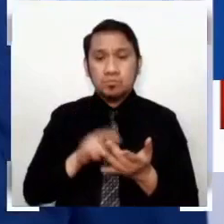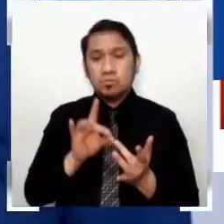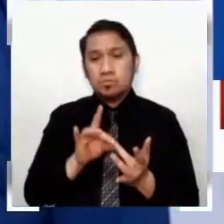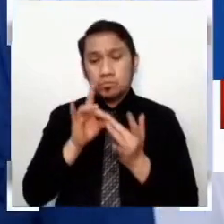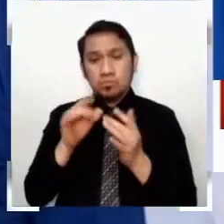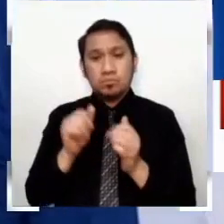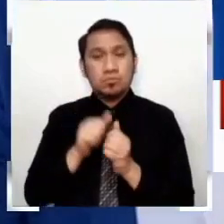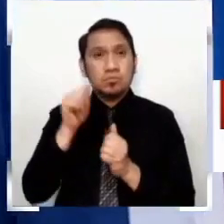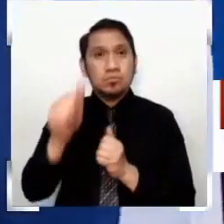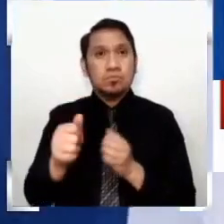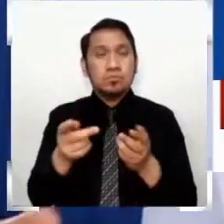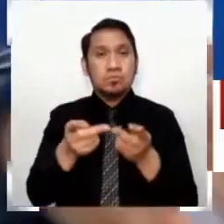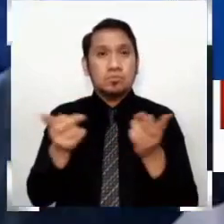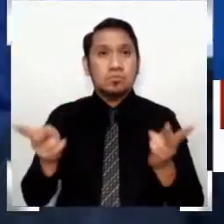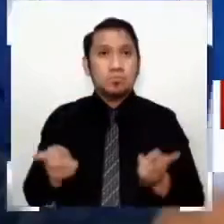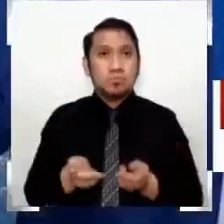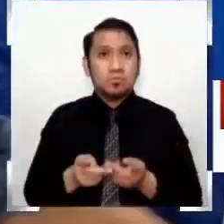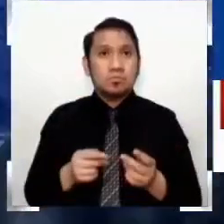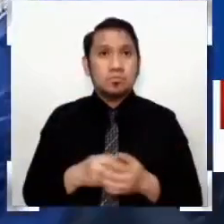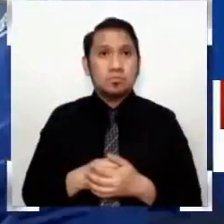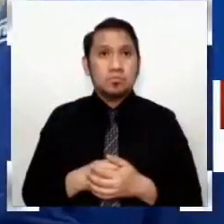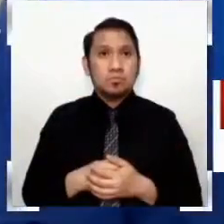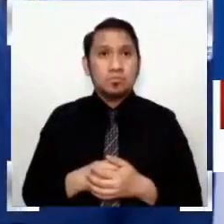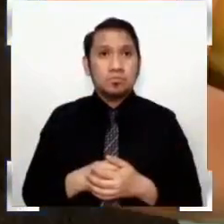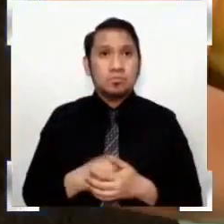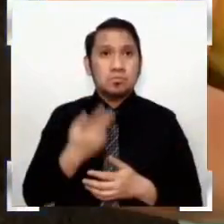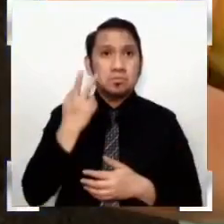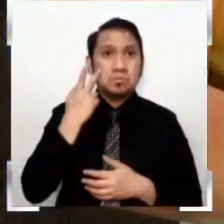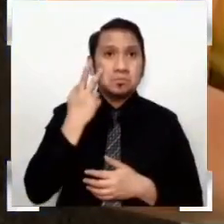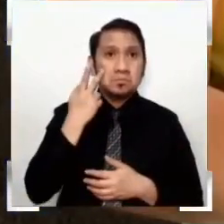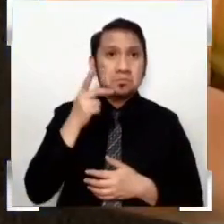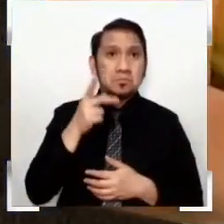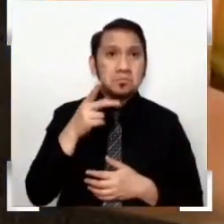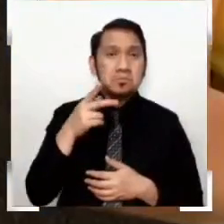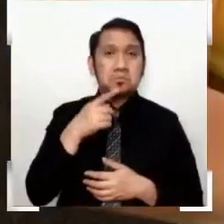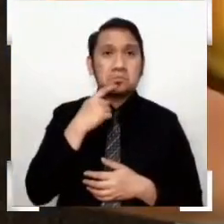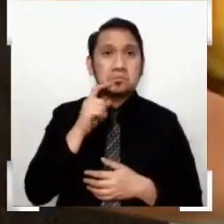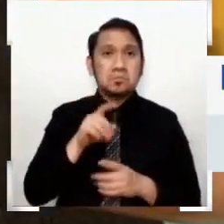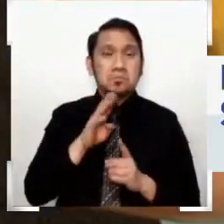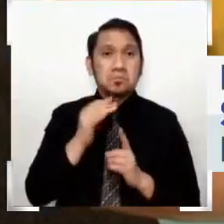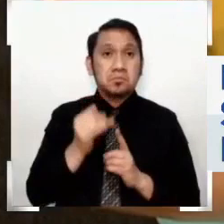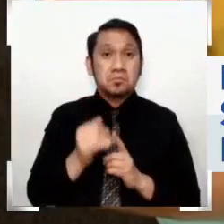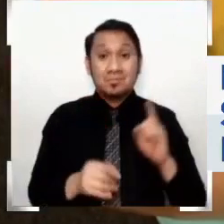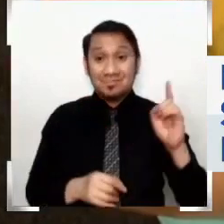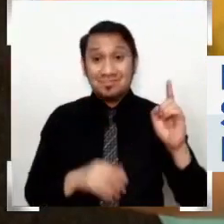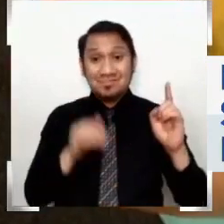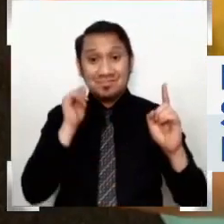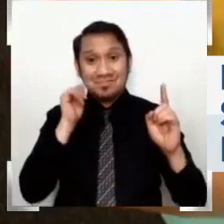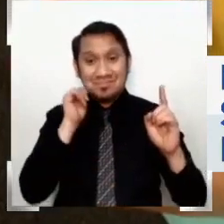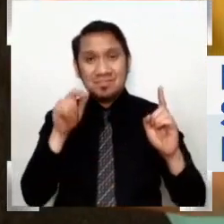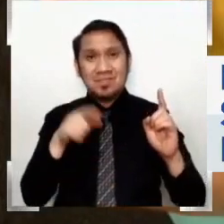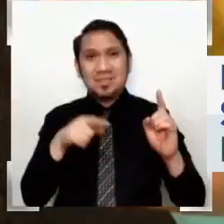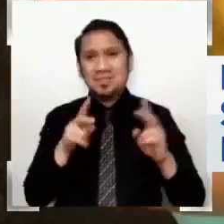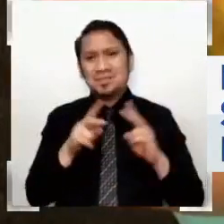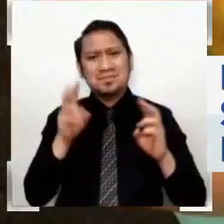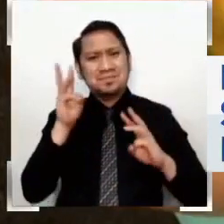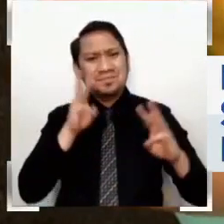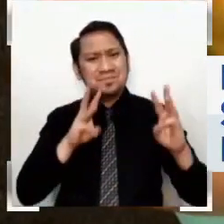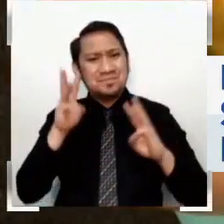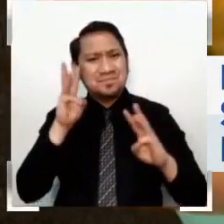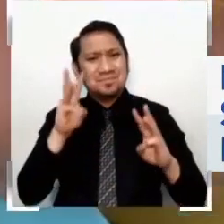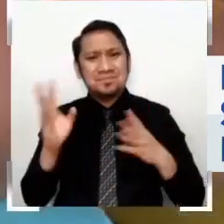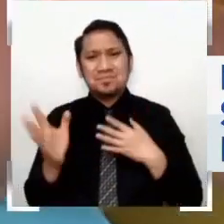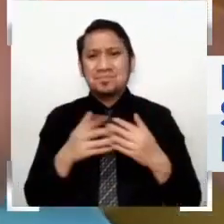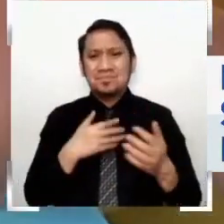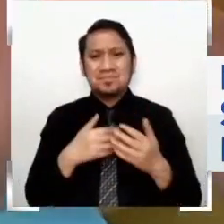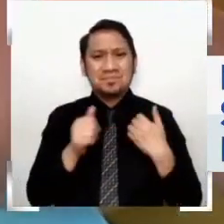isolated. Pag by water siya, talagang by water. Ang residenteng si Evelyn, aburido dahil gustuhin man niyang sumunod sa